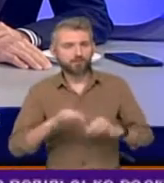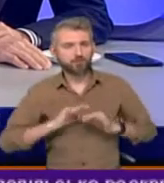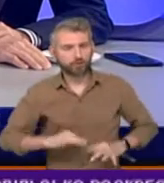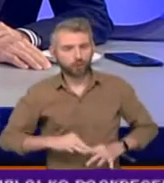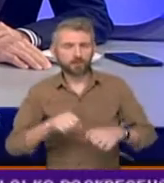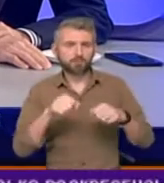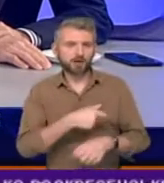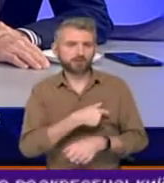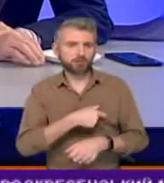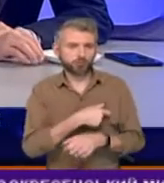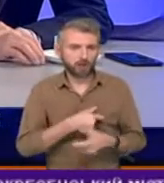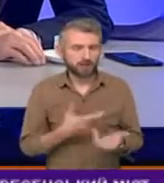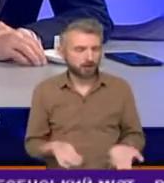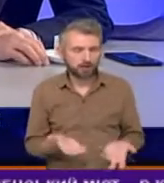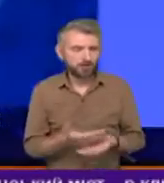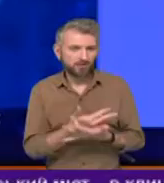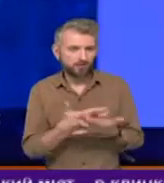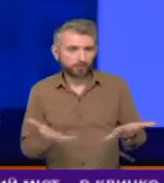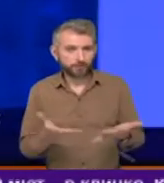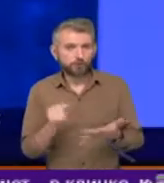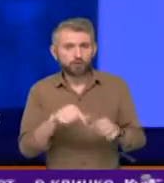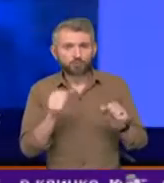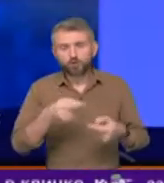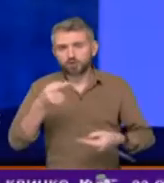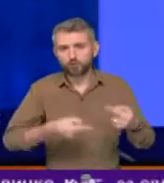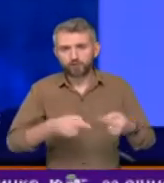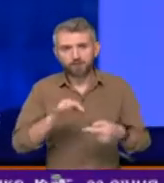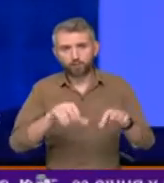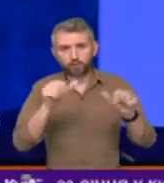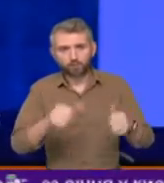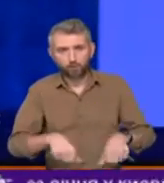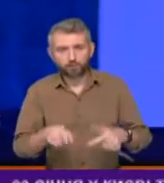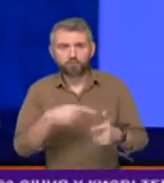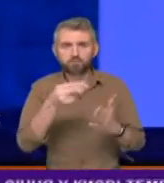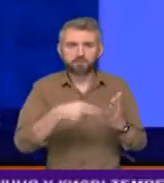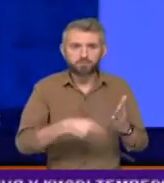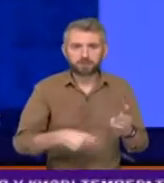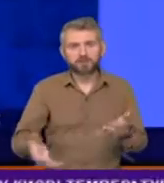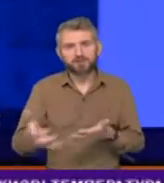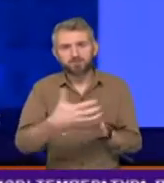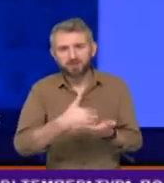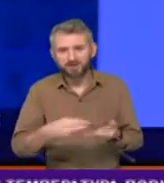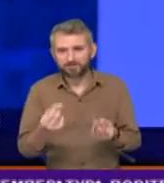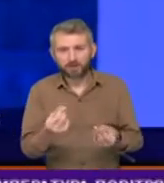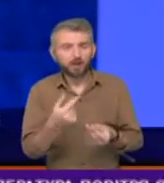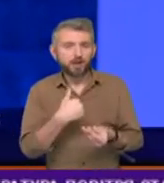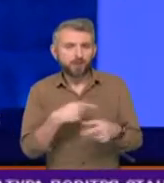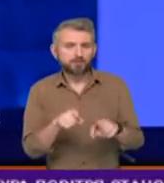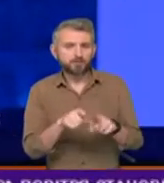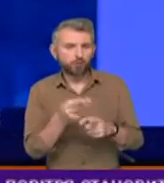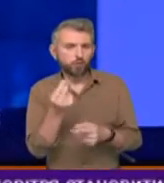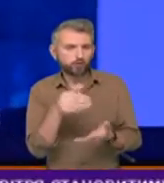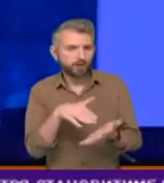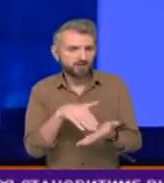права кандидата на чиновницьку посаду. Тому можна дискутувати про форму, чи підписи, чи збір. Я би казав, все-таки грошова